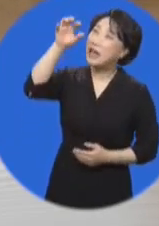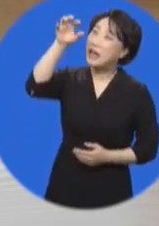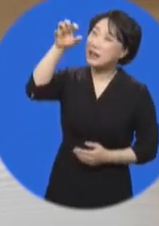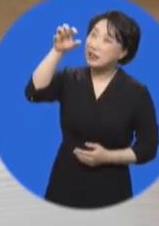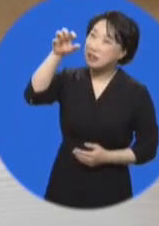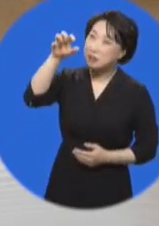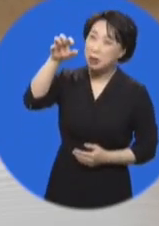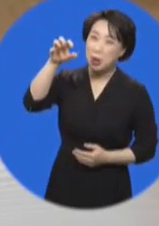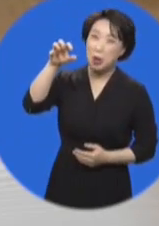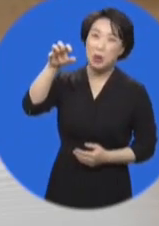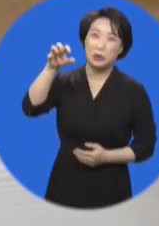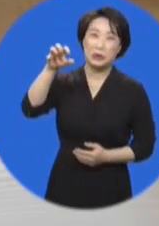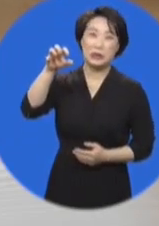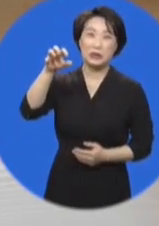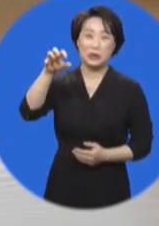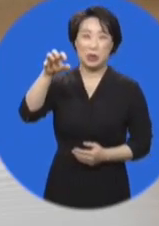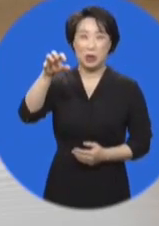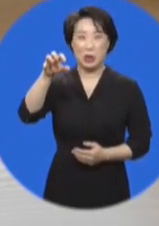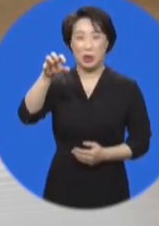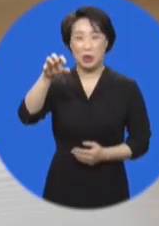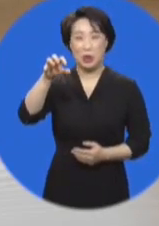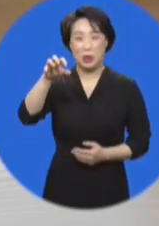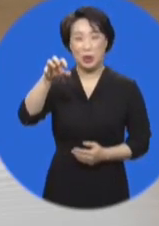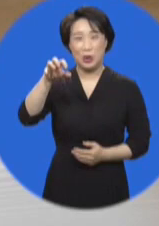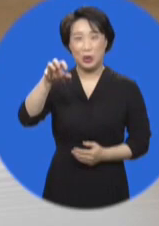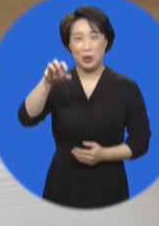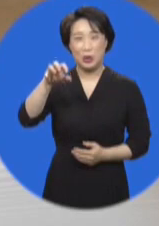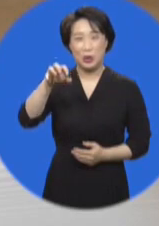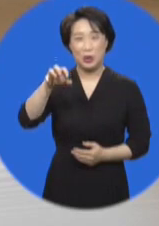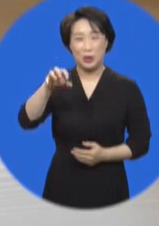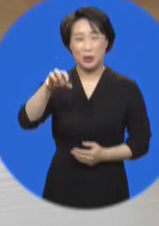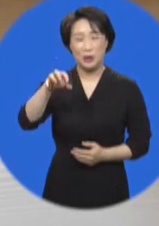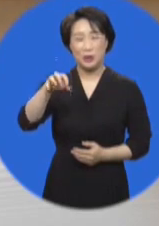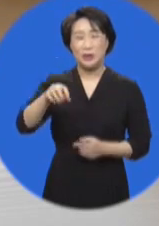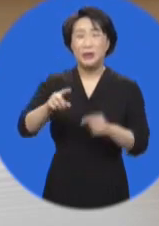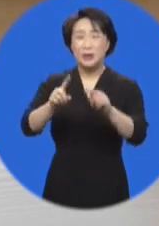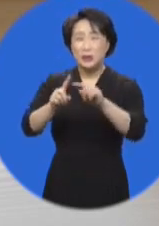그날 아침 거기서